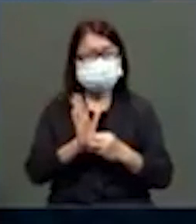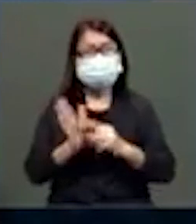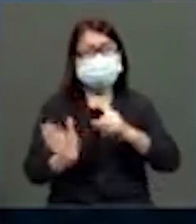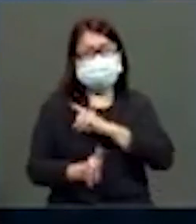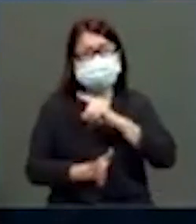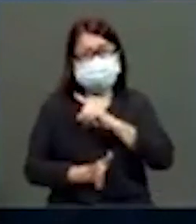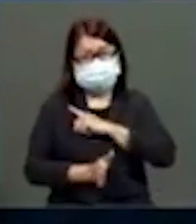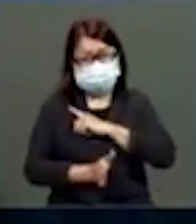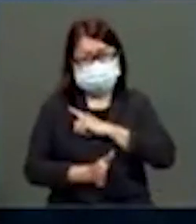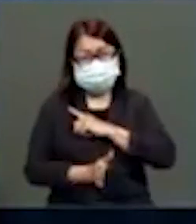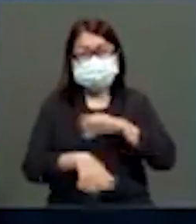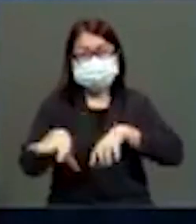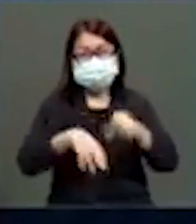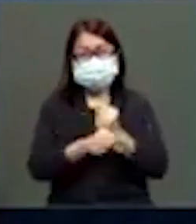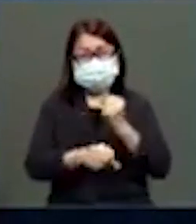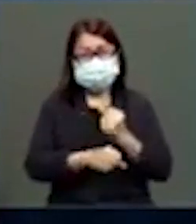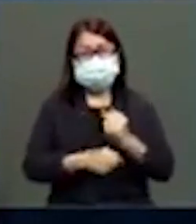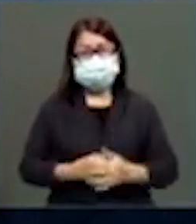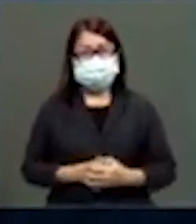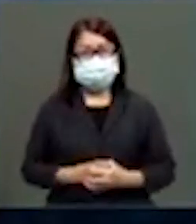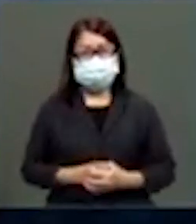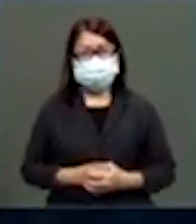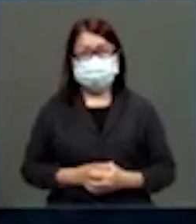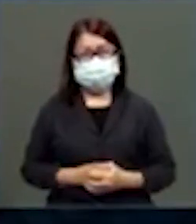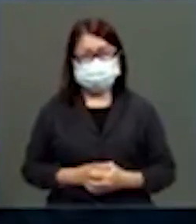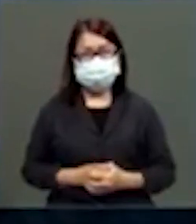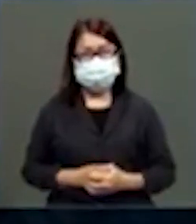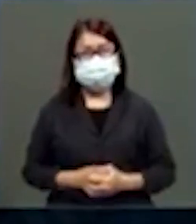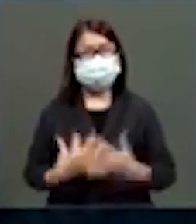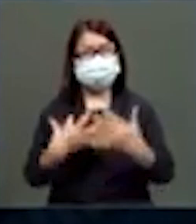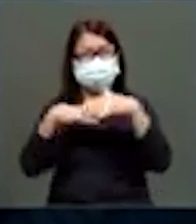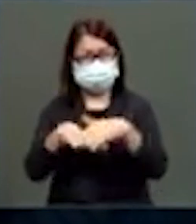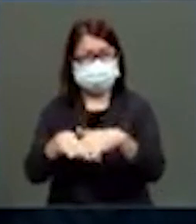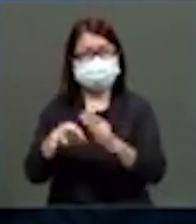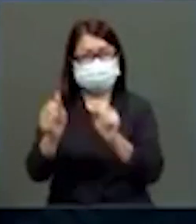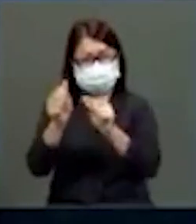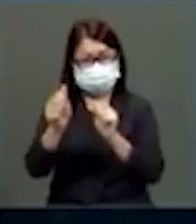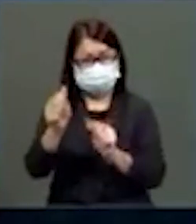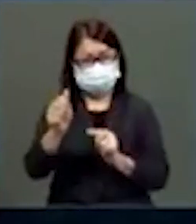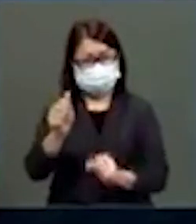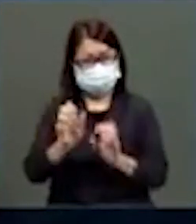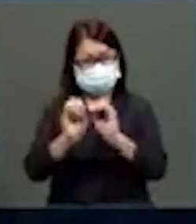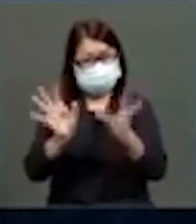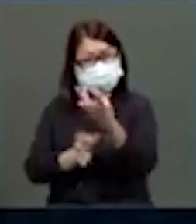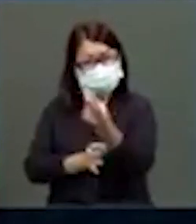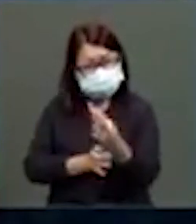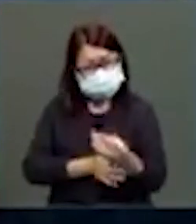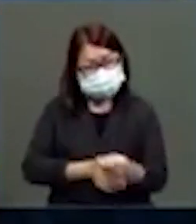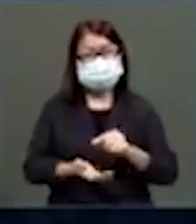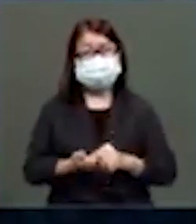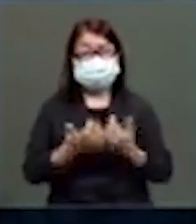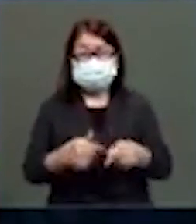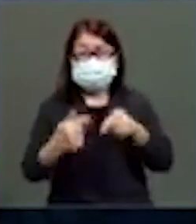รับไปแล้วก็จะไปช่วยกันกับทางเขตต่างๆเพื่อจำแนกแยกแยะมาให้ได้ชัดเพราะว่าการบริหารสถาน